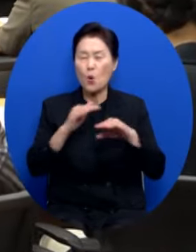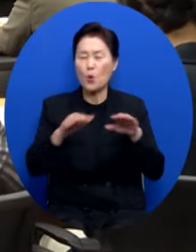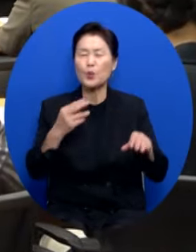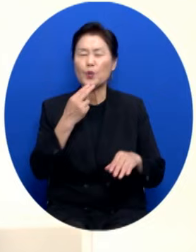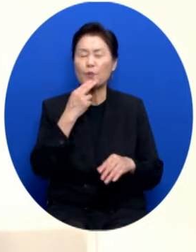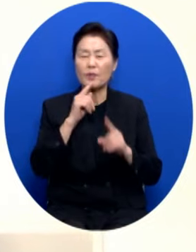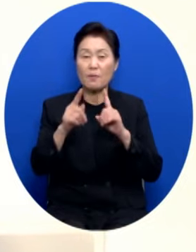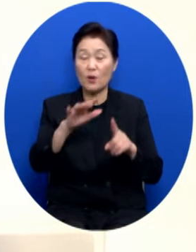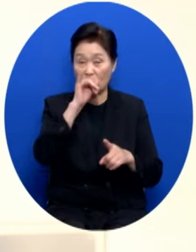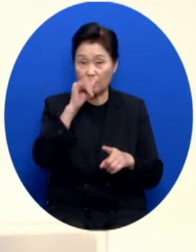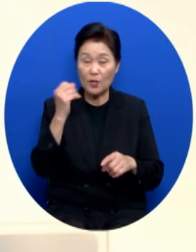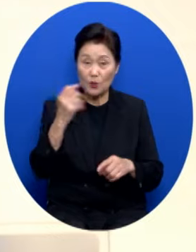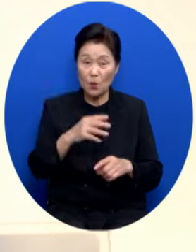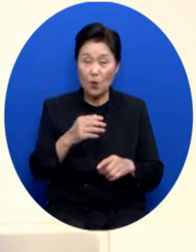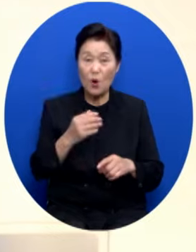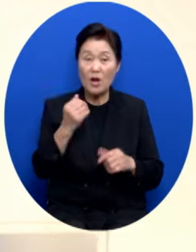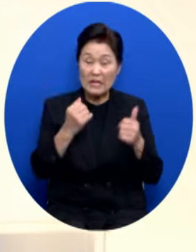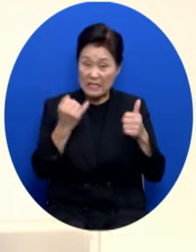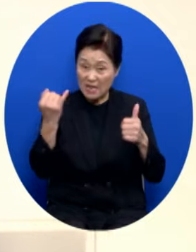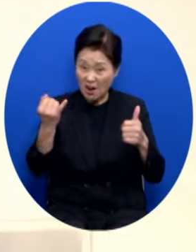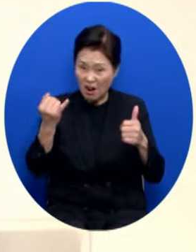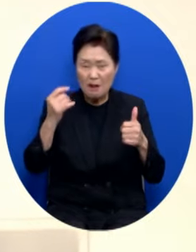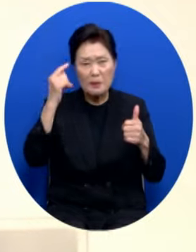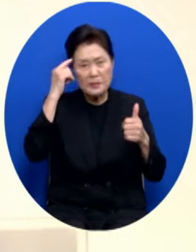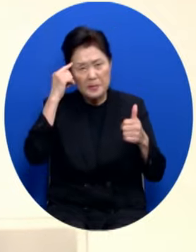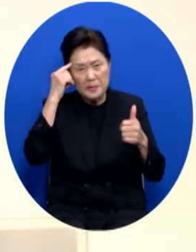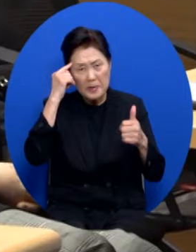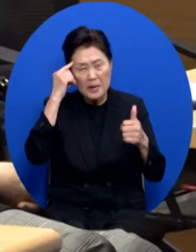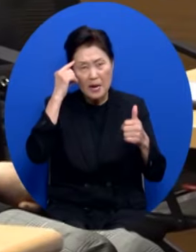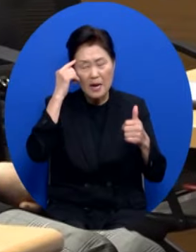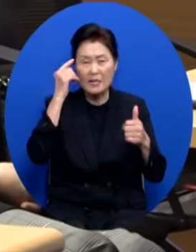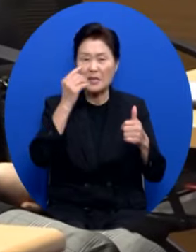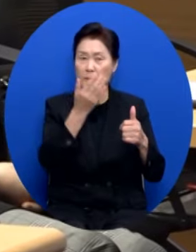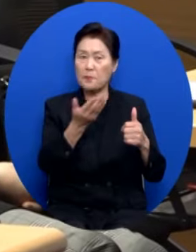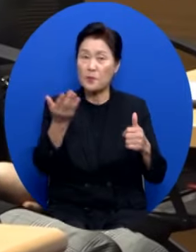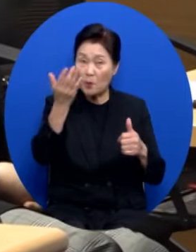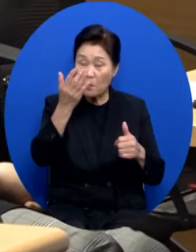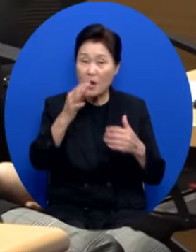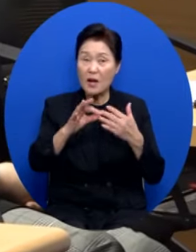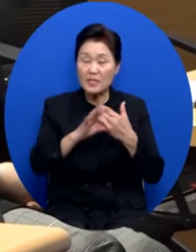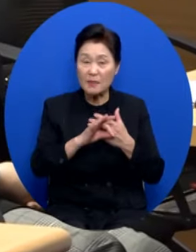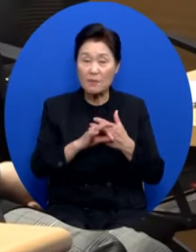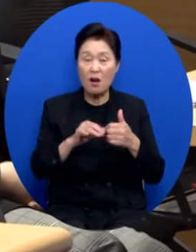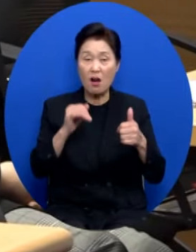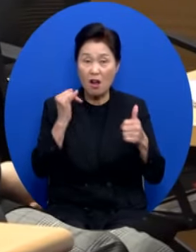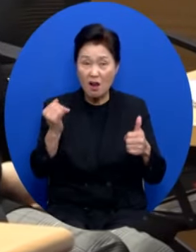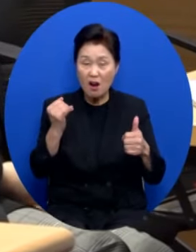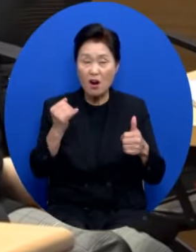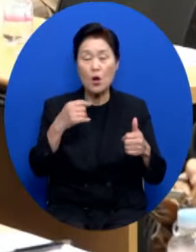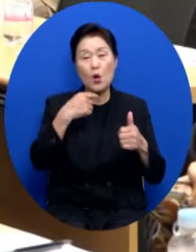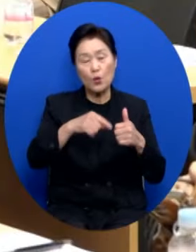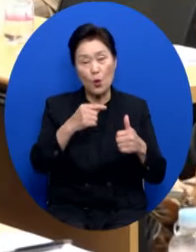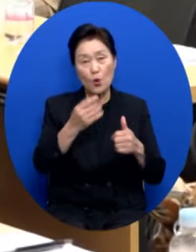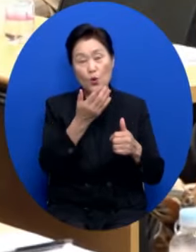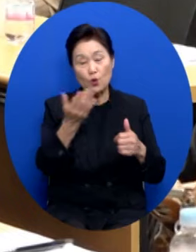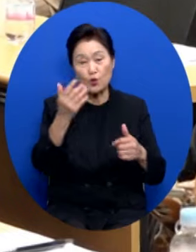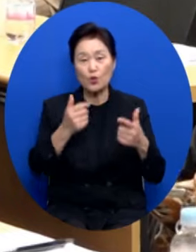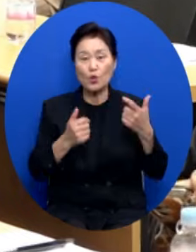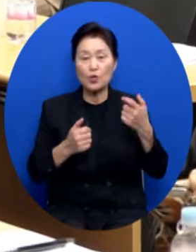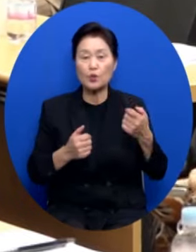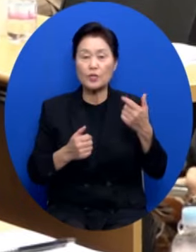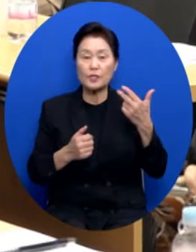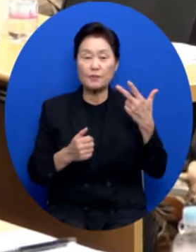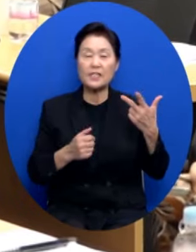교단 지도자들의 양성평등 의식 수준이 한 단계 높아지면 양성평등 교육 수준은